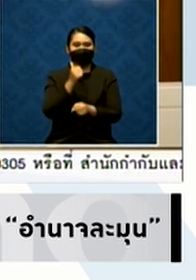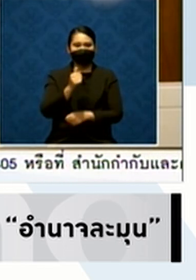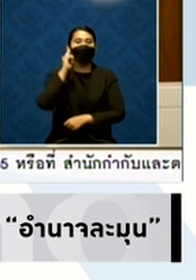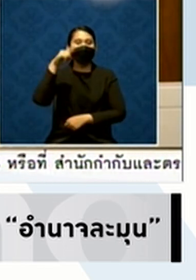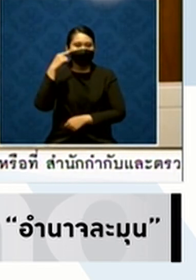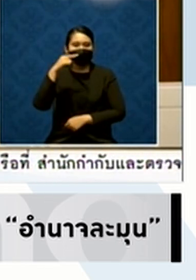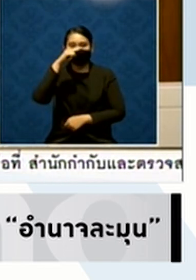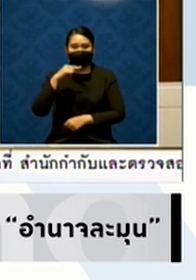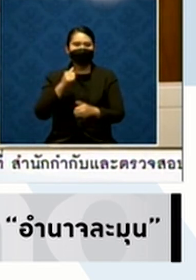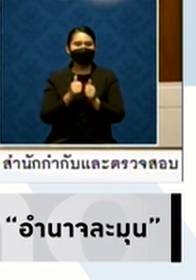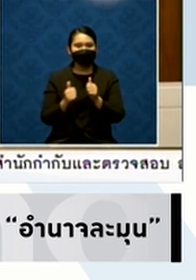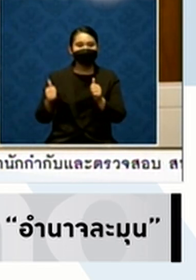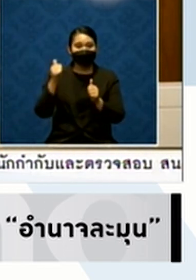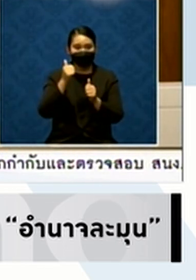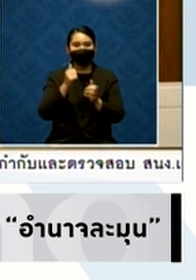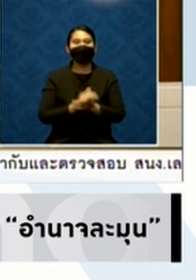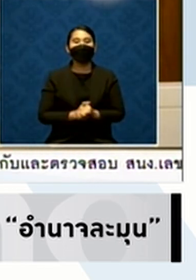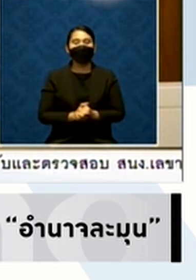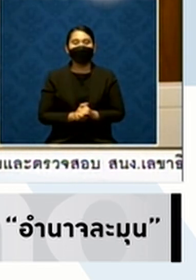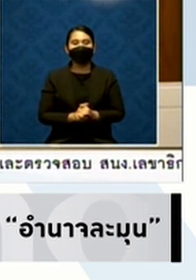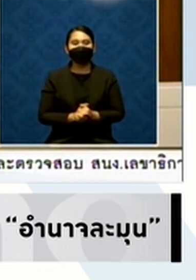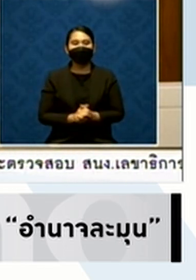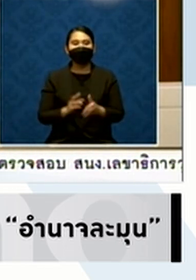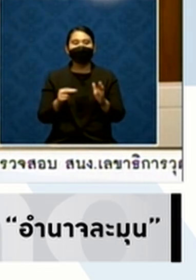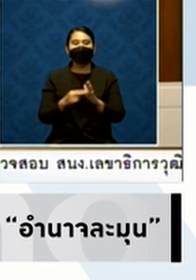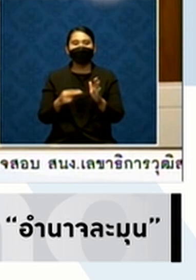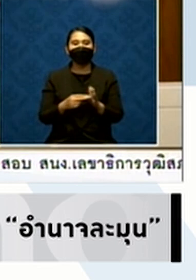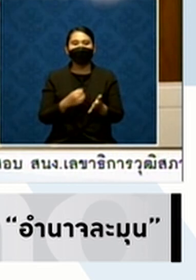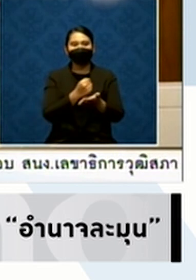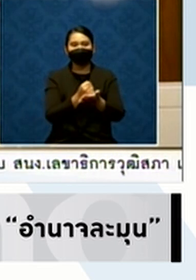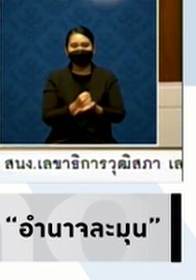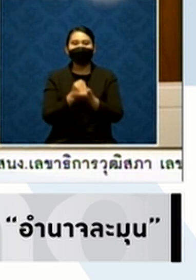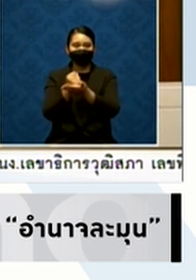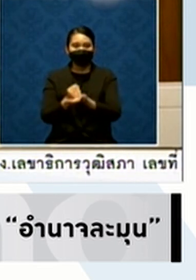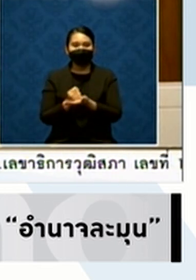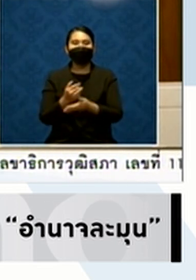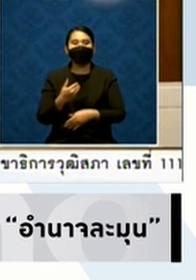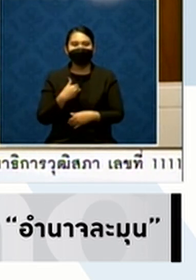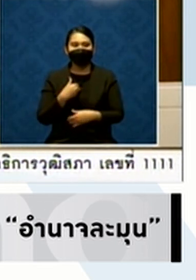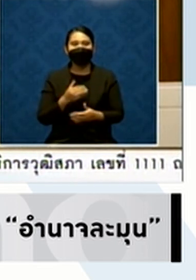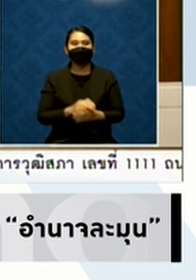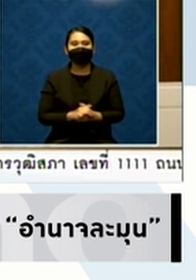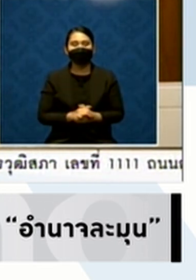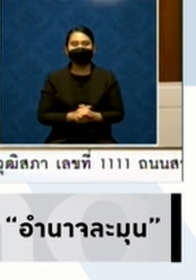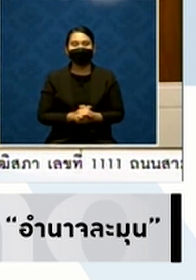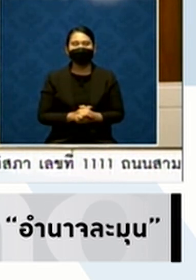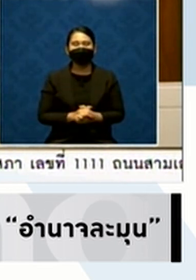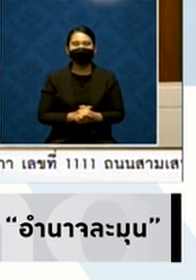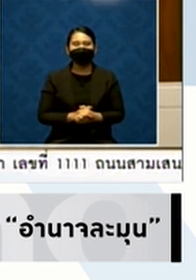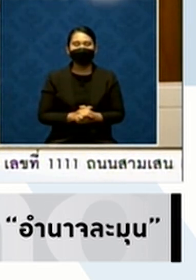สูง160คุณไม่ได้ขับตัวเข้าทีมอะไรเลยนะคะมันกระทัดเชื่อมโยงกันตรงไหน